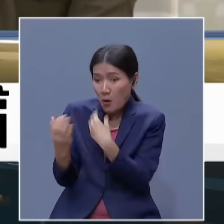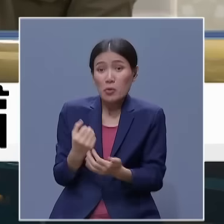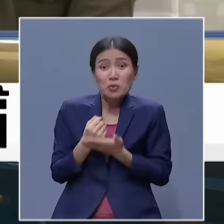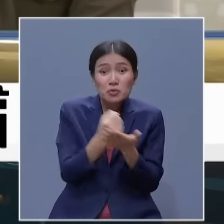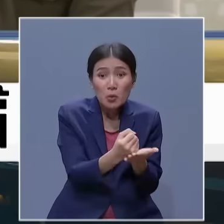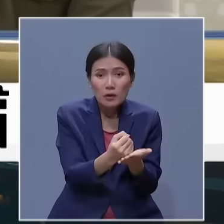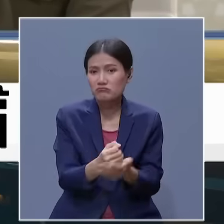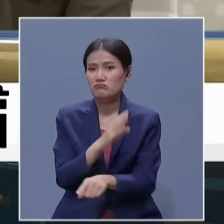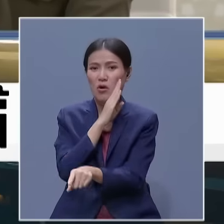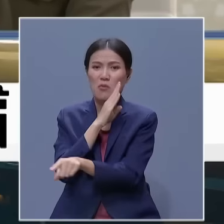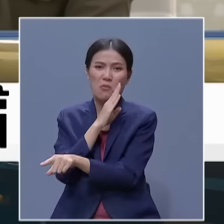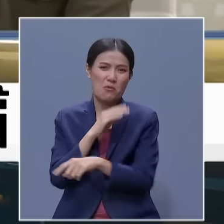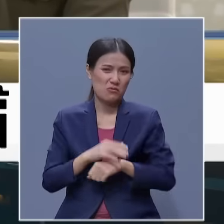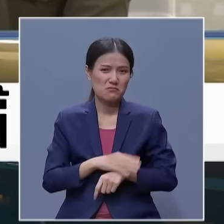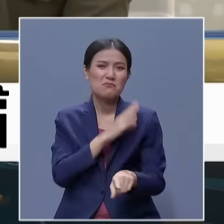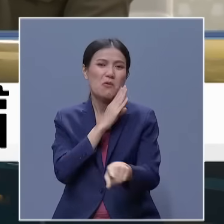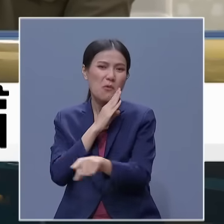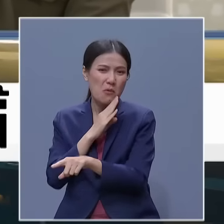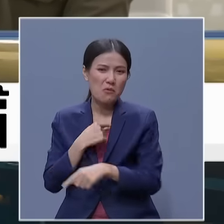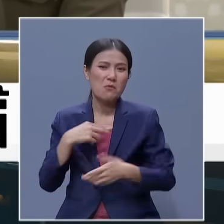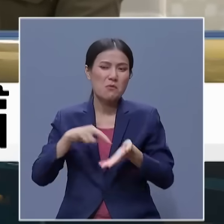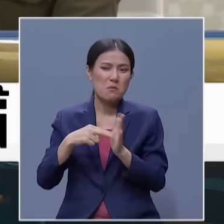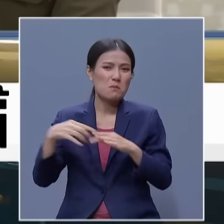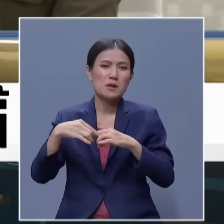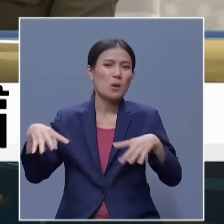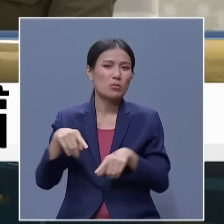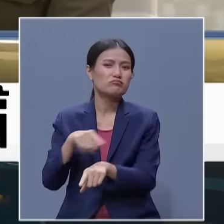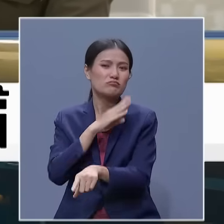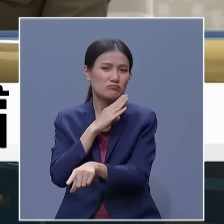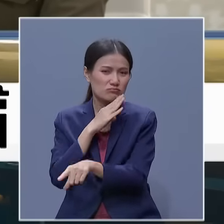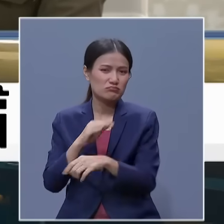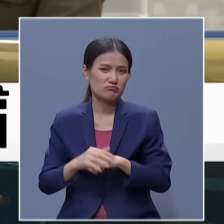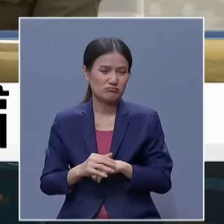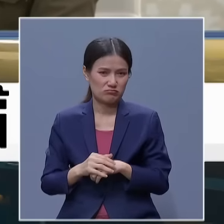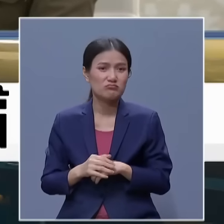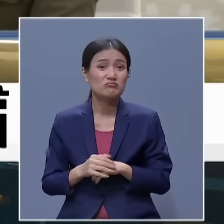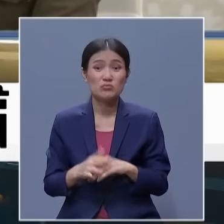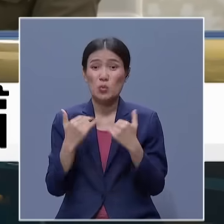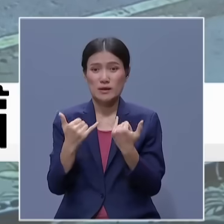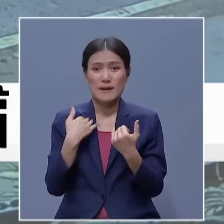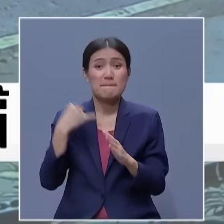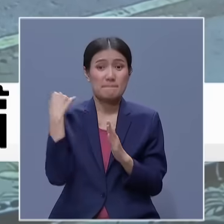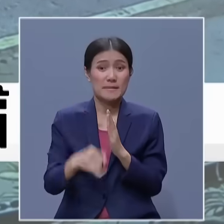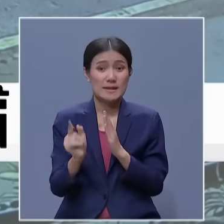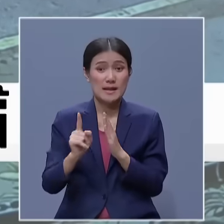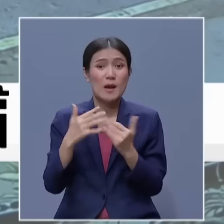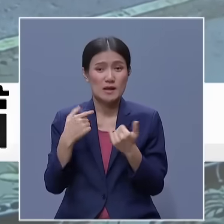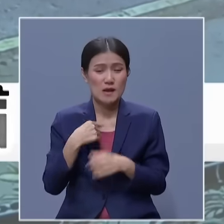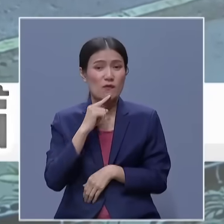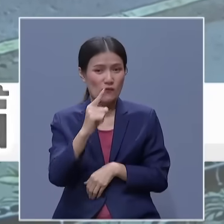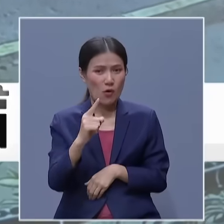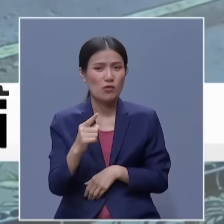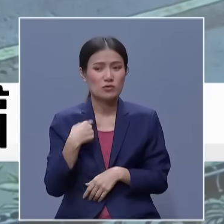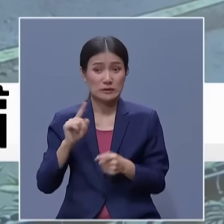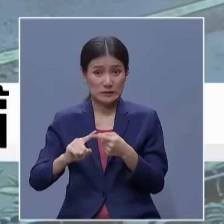ไม่ได้ช่วยอันนี้ท่านรองโจ๊กบอกว่าถือว่าขัดแย้งกับข้อเท็จจริงนะครับส่วนการดำเนินคดีก็จะร่วมกันพิจารณาแจ้งข้อหาให้